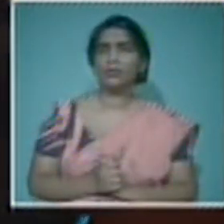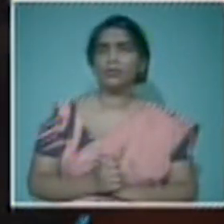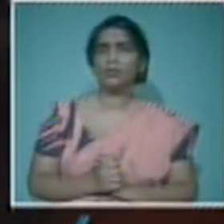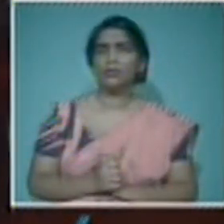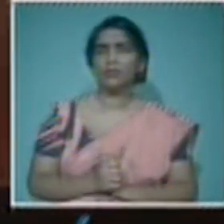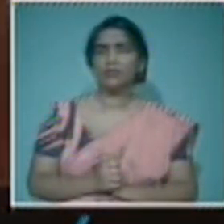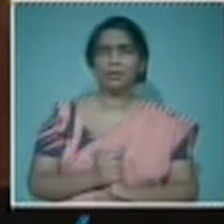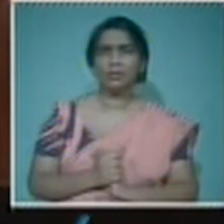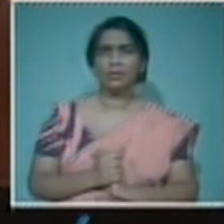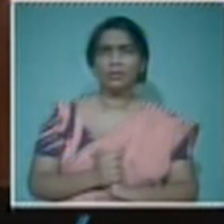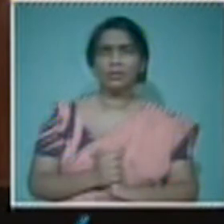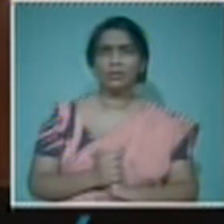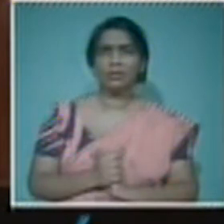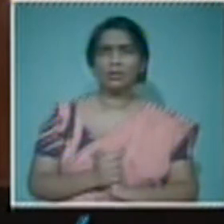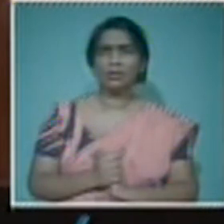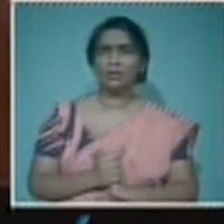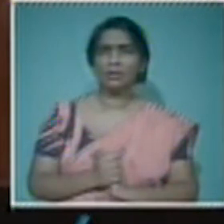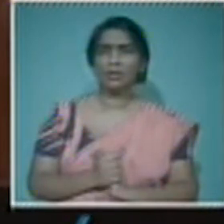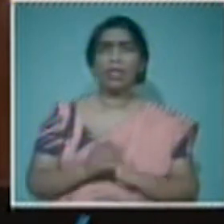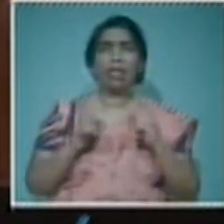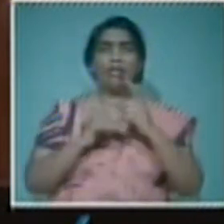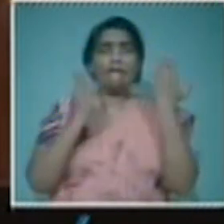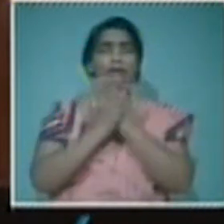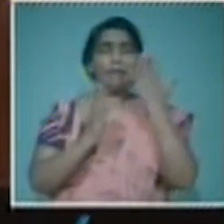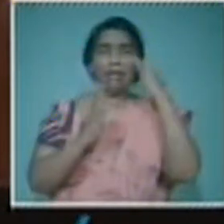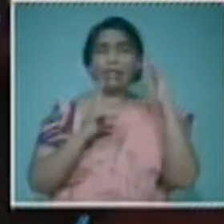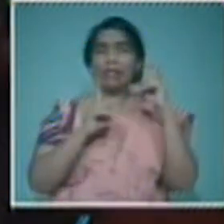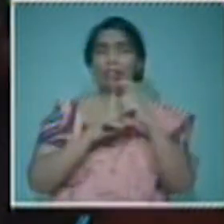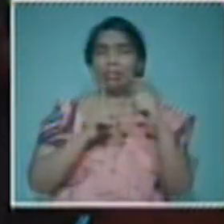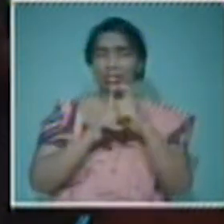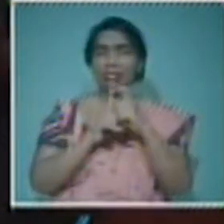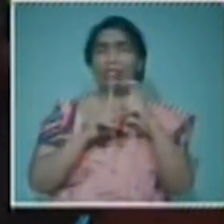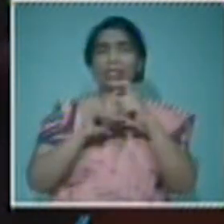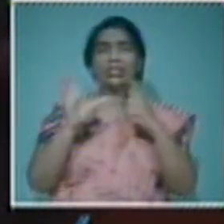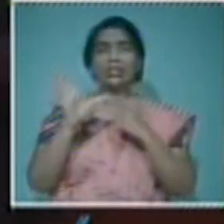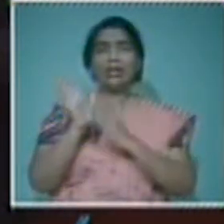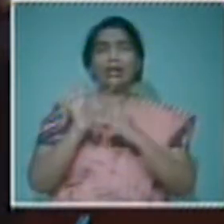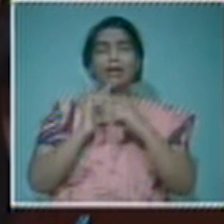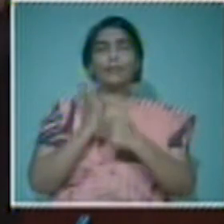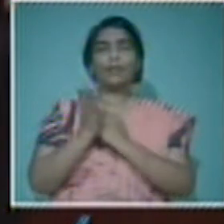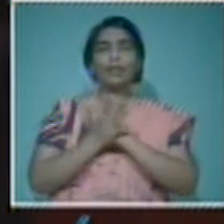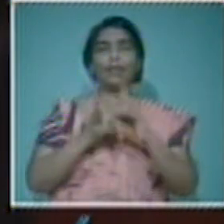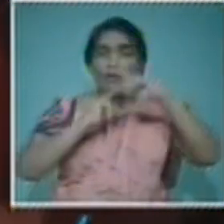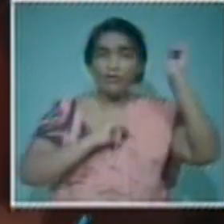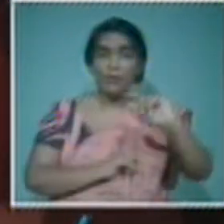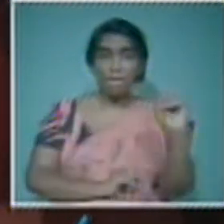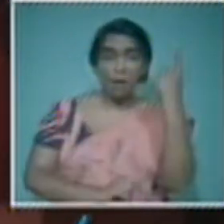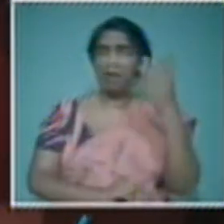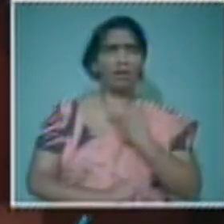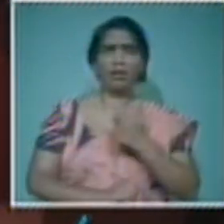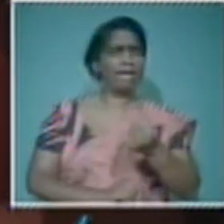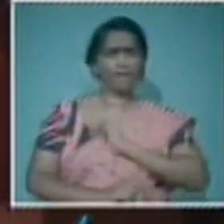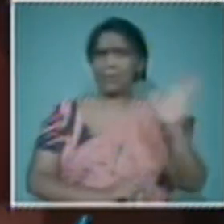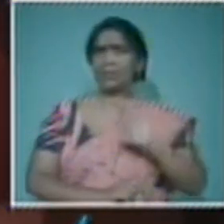විපක්ෂ නායකතුමා ඔබතුමා දැන් ඇක් ගත්තා. සමිතා විනාඩි 10ක් ගත්තා ඔබතුමා. ගාවට ගියාම මේ අරගල කරුවා වෙනින් පෙන්නේ ඉතින් නතනවා. හරි හරි. නවක